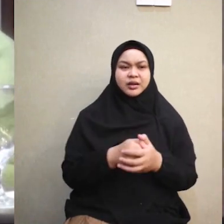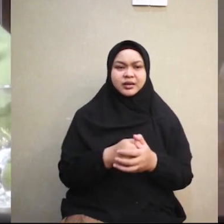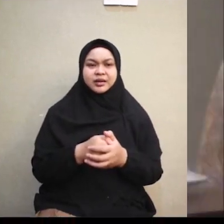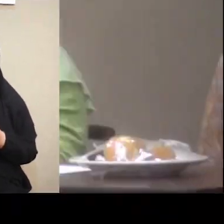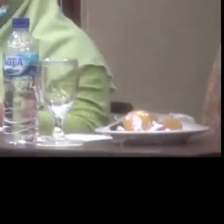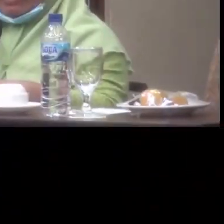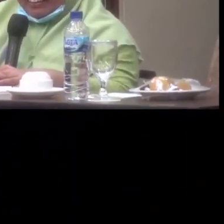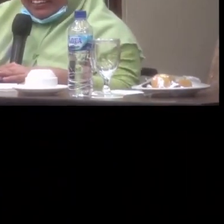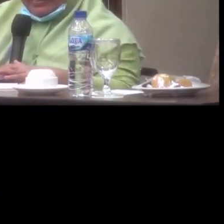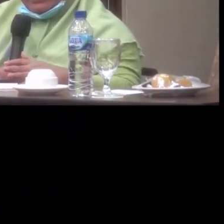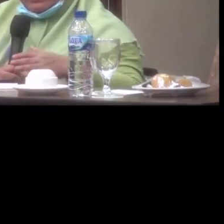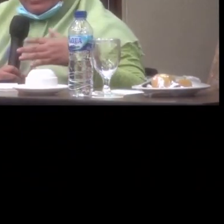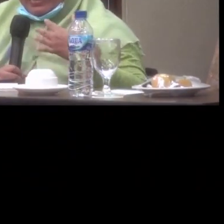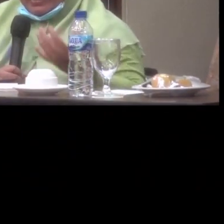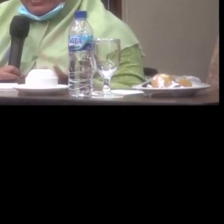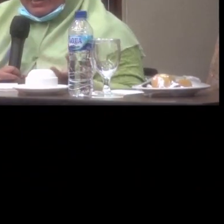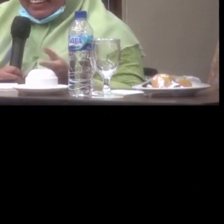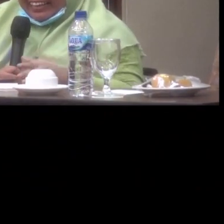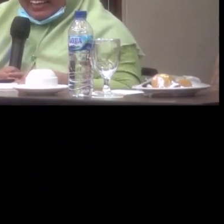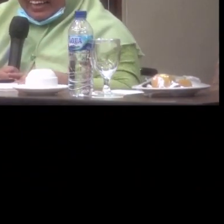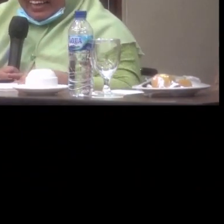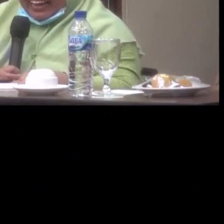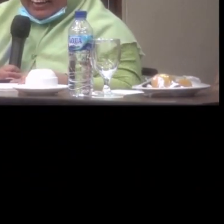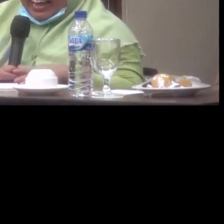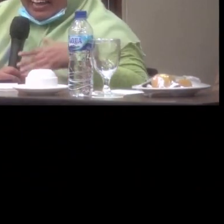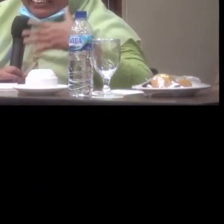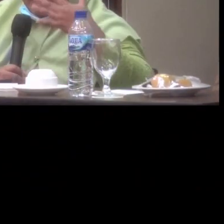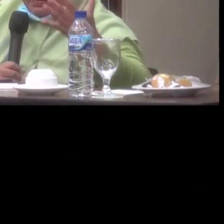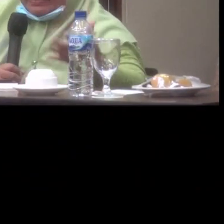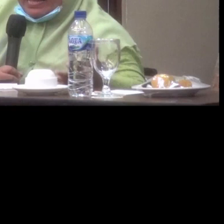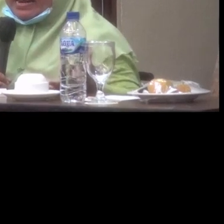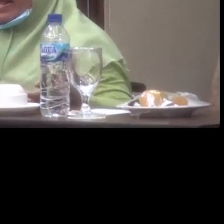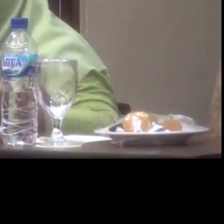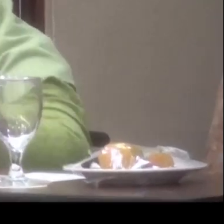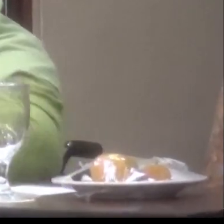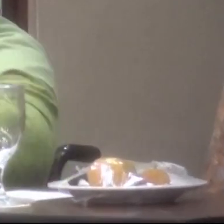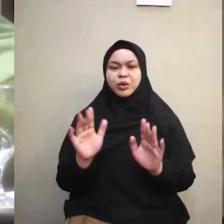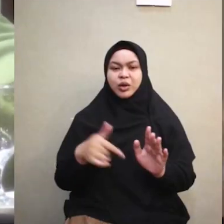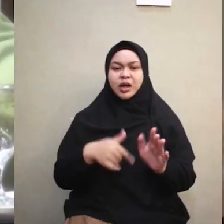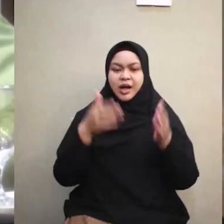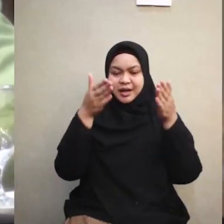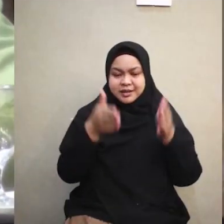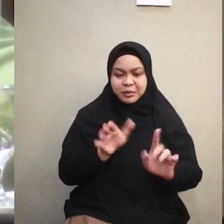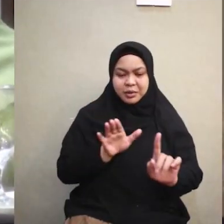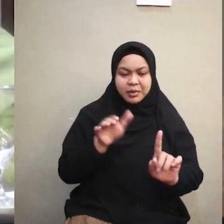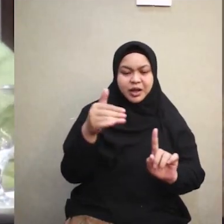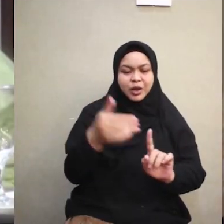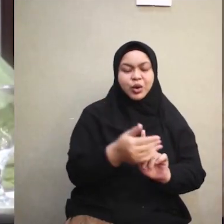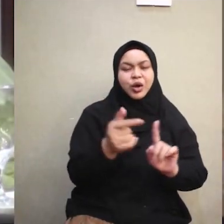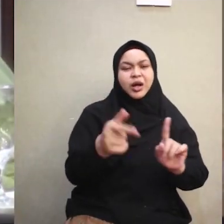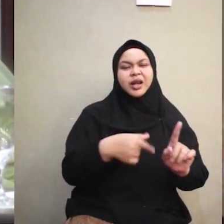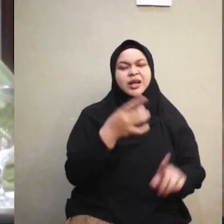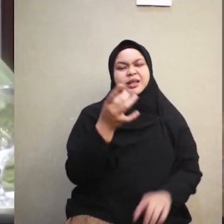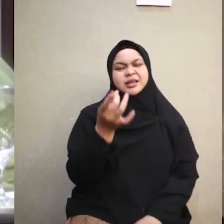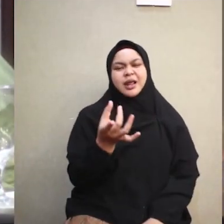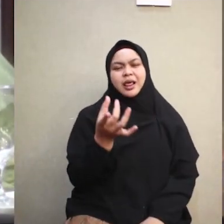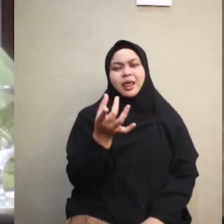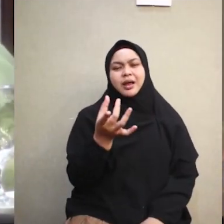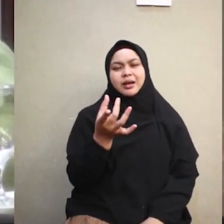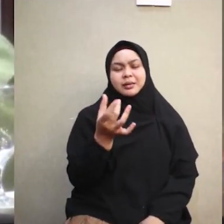divabilitas seseorang itu enggak ada hubungannya nah sementara aspek perlindungannya sangat kecil sekali gitu